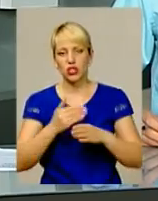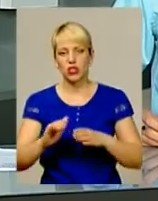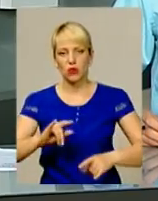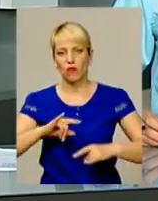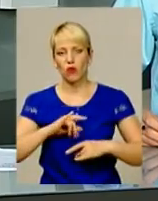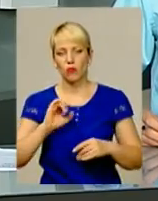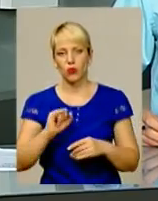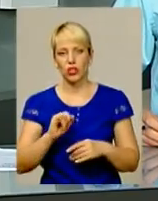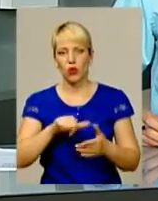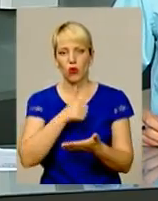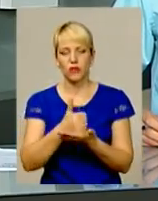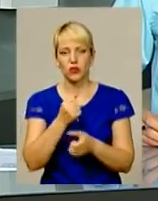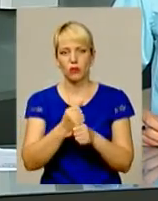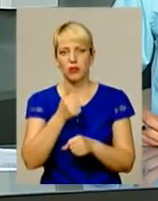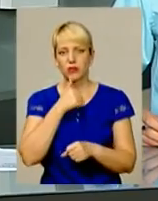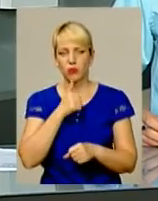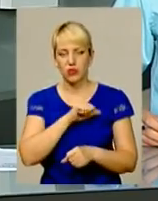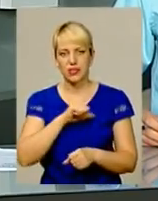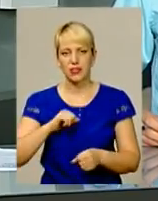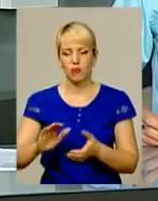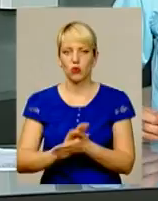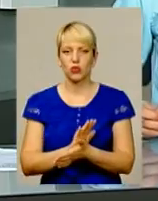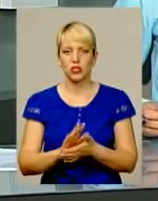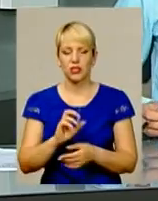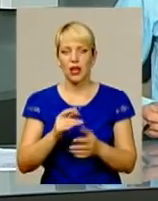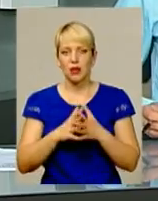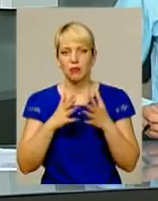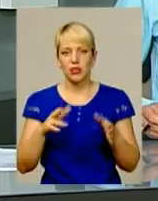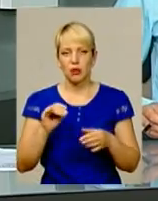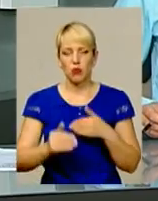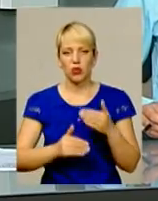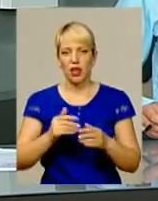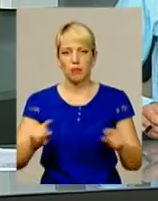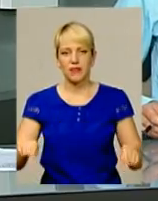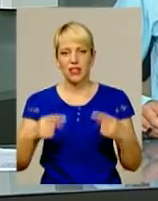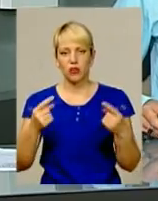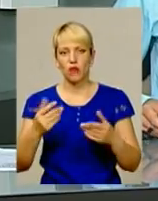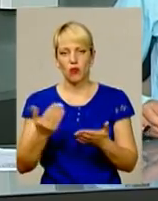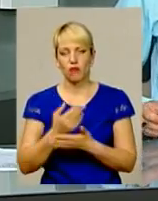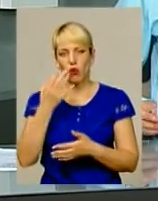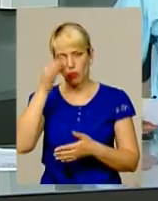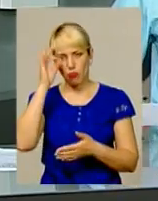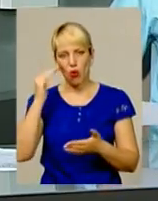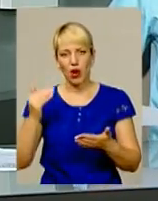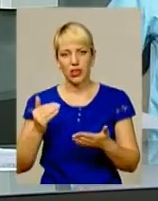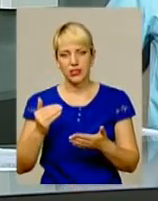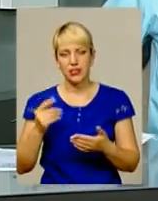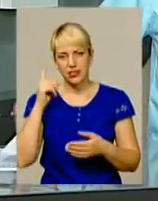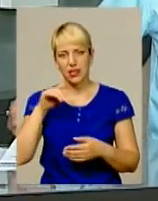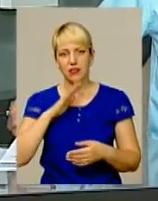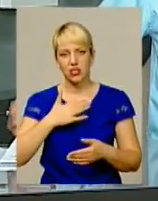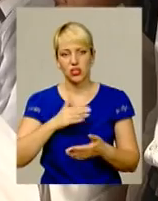найголовніше – зробили спробу самоочиститись. Більше про етапи становлення нової поліції знає Світлана Русіна.